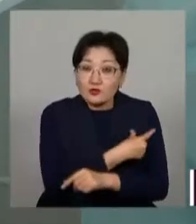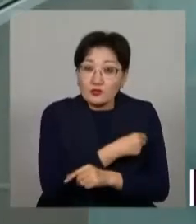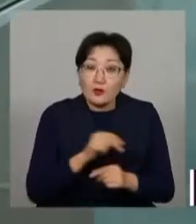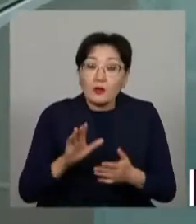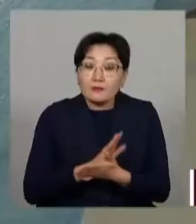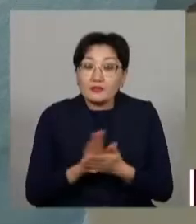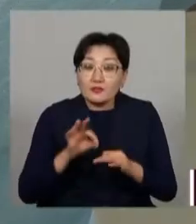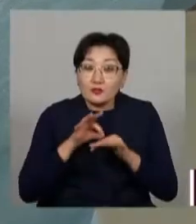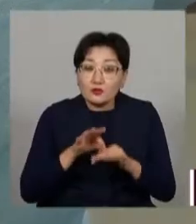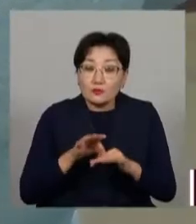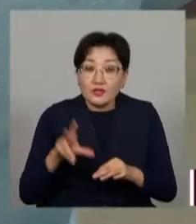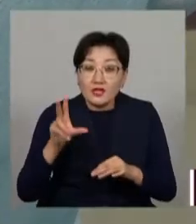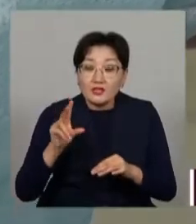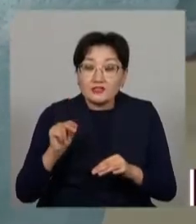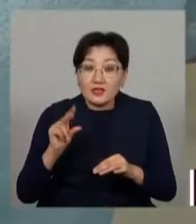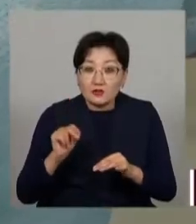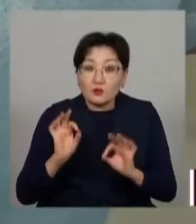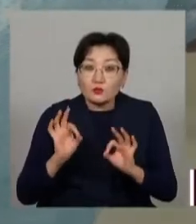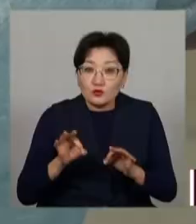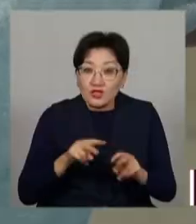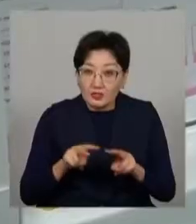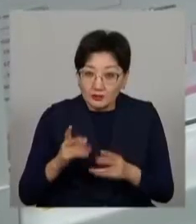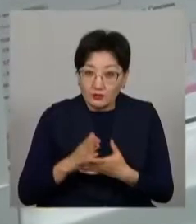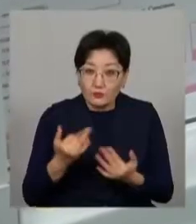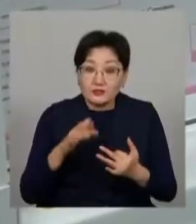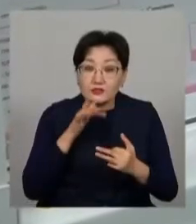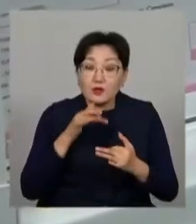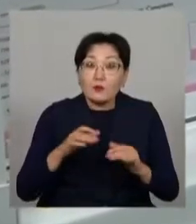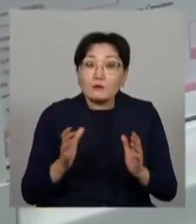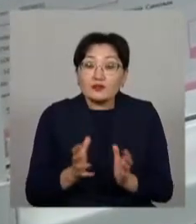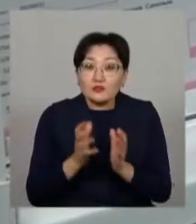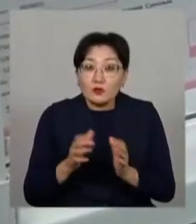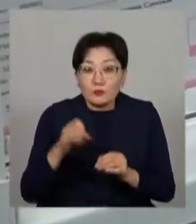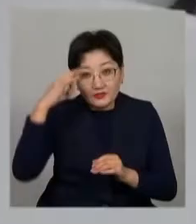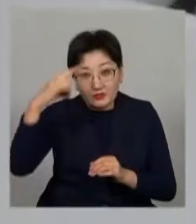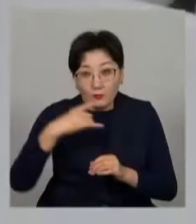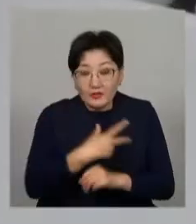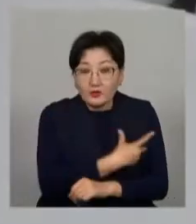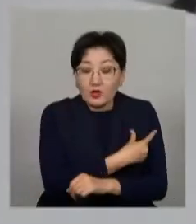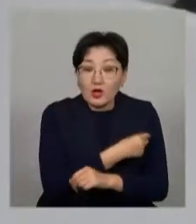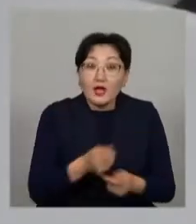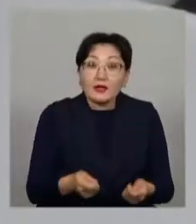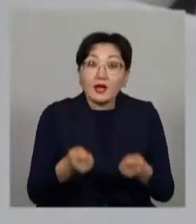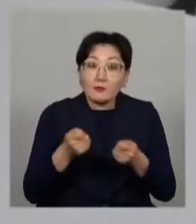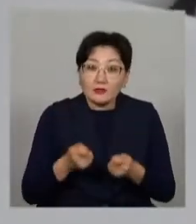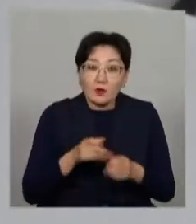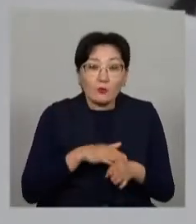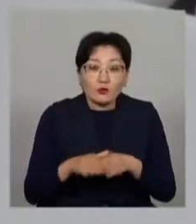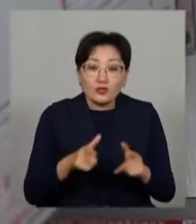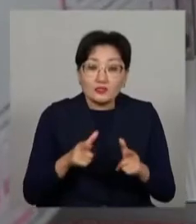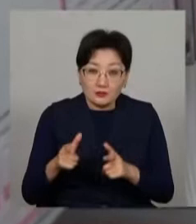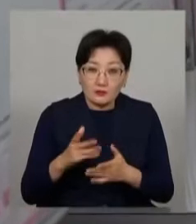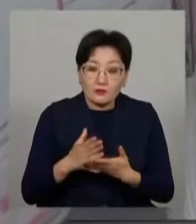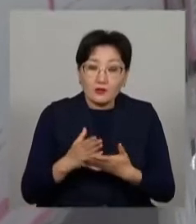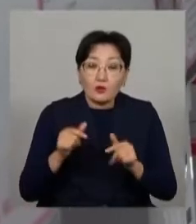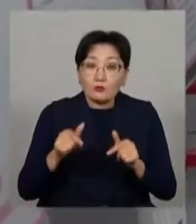ақысыз егілуімен санының дұрыстығын қадағалап отыр. Ал қазіргі қойма тіпті отандық вакцинаны қабылдап алуға да сақадай сай.